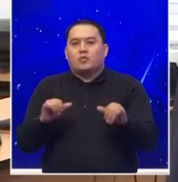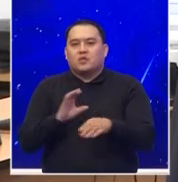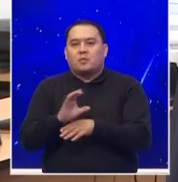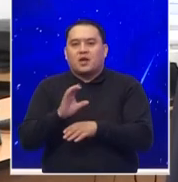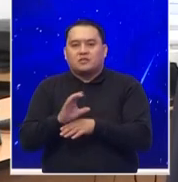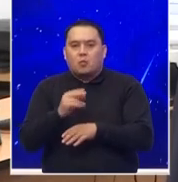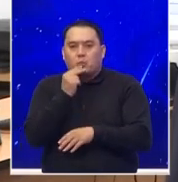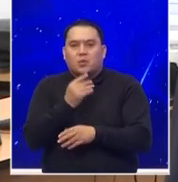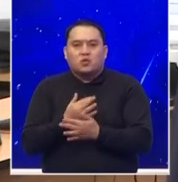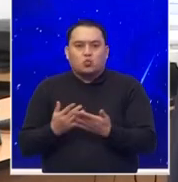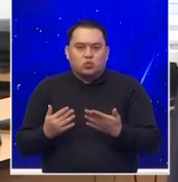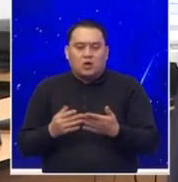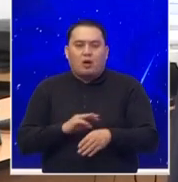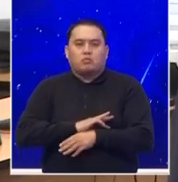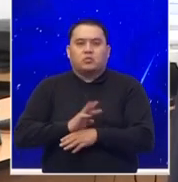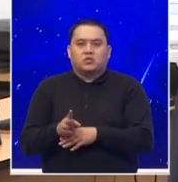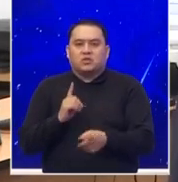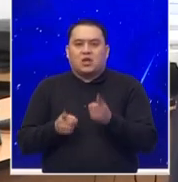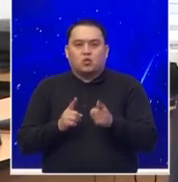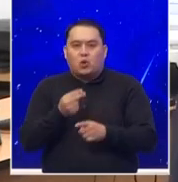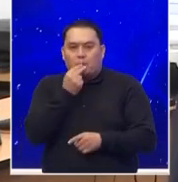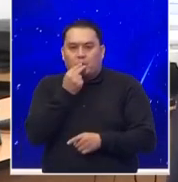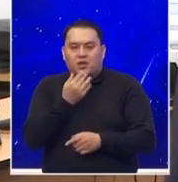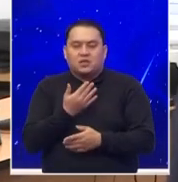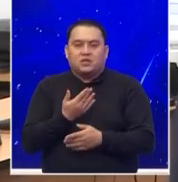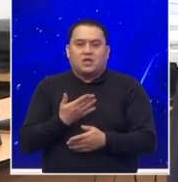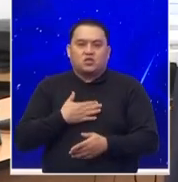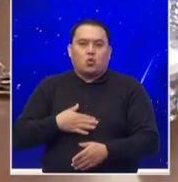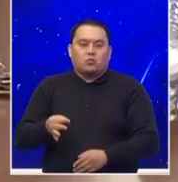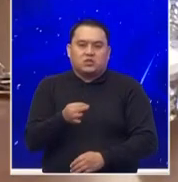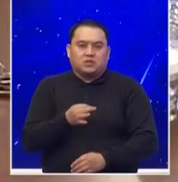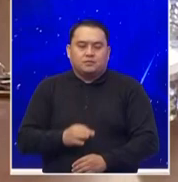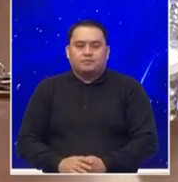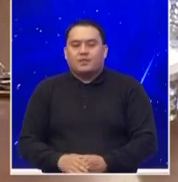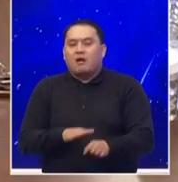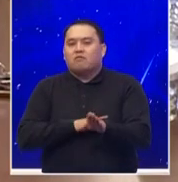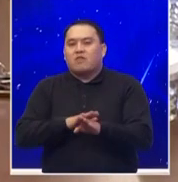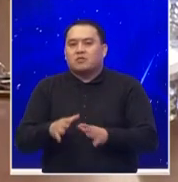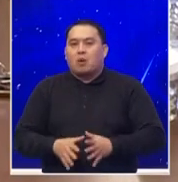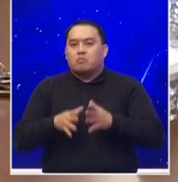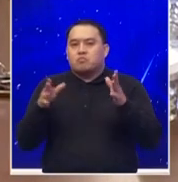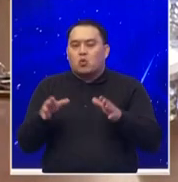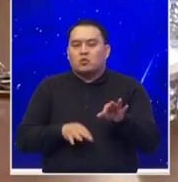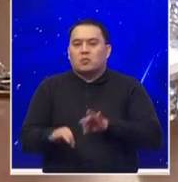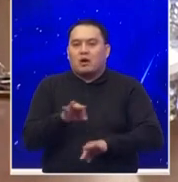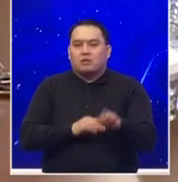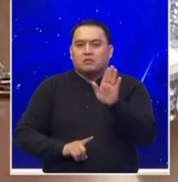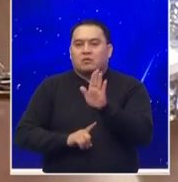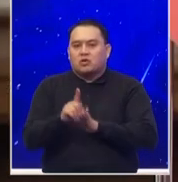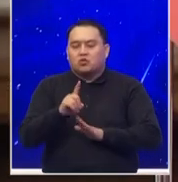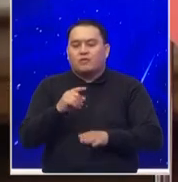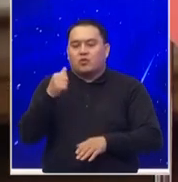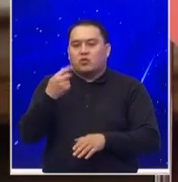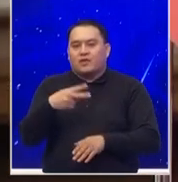производства отечественной продукции и обеспечение натуральными продуктами питания нашей области. Реализация большинства проектов завершится уже в начавшемся